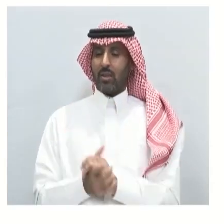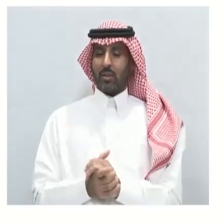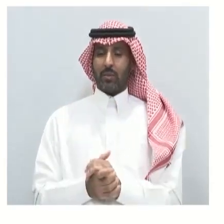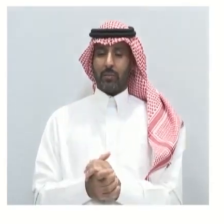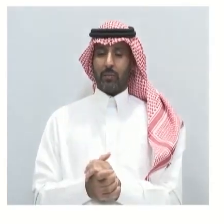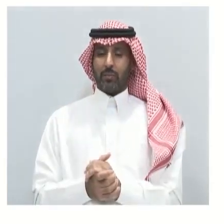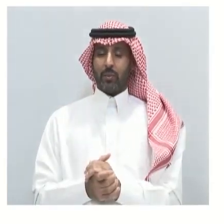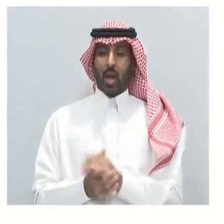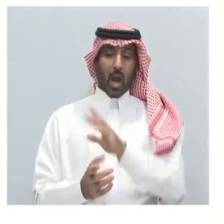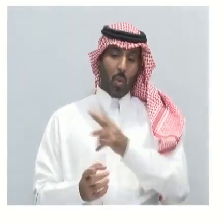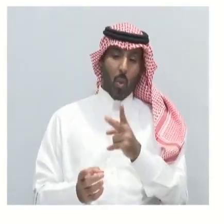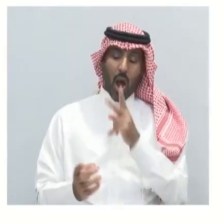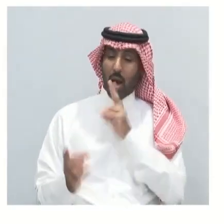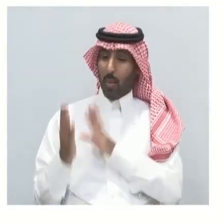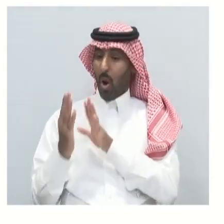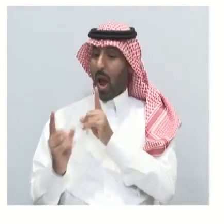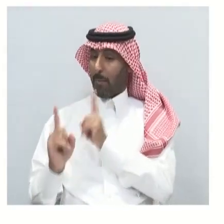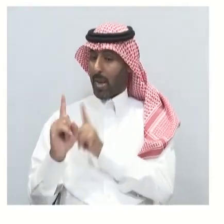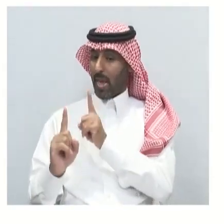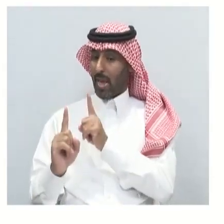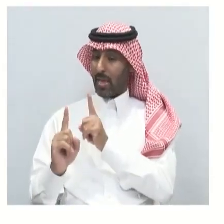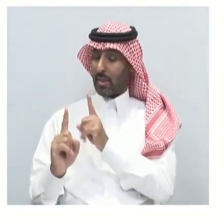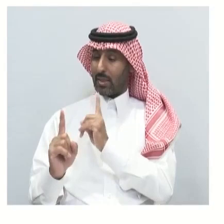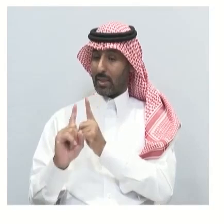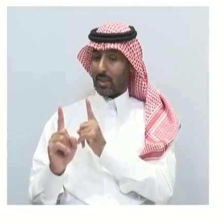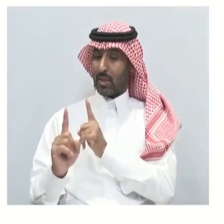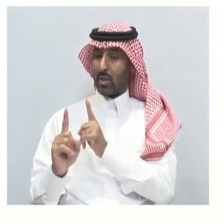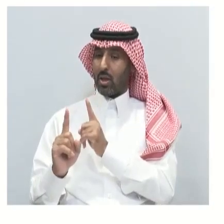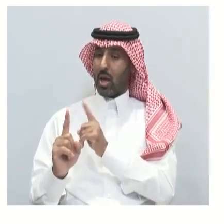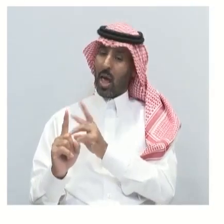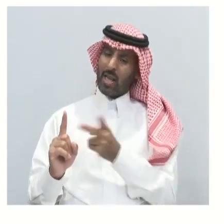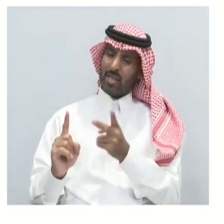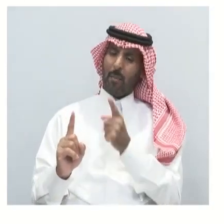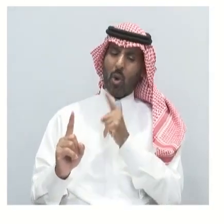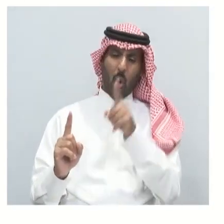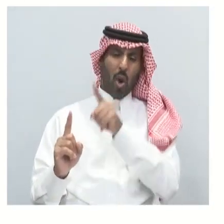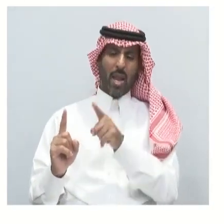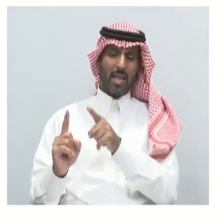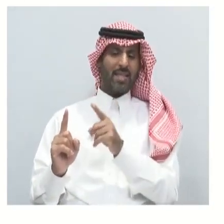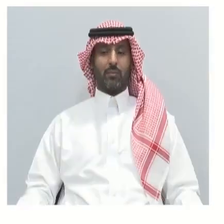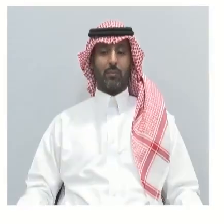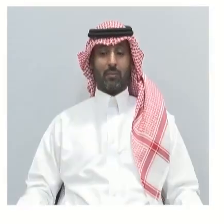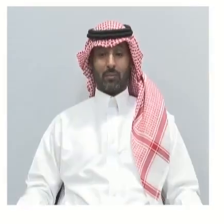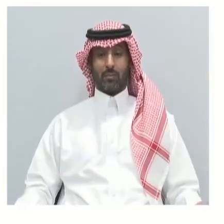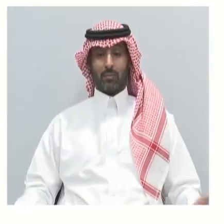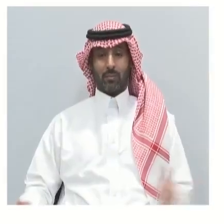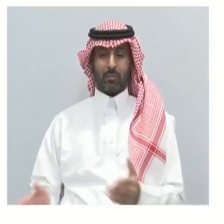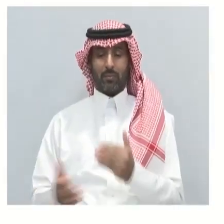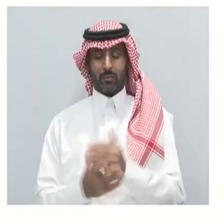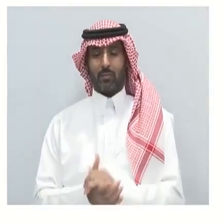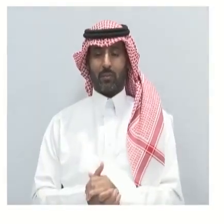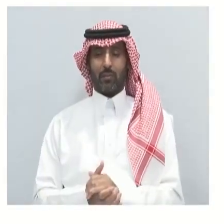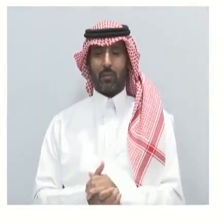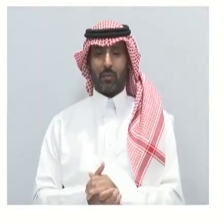والاجتماعيه انواع المقابله لدينا وفقا لنوع الاسئله وفقا للغرض ننتقل بعد